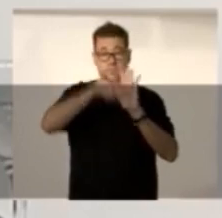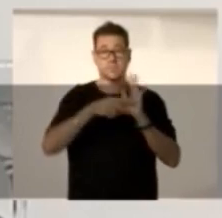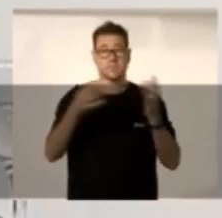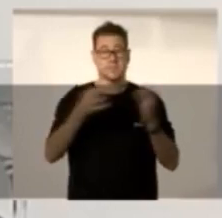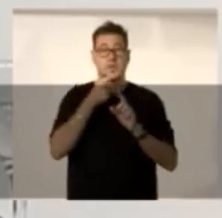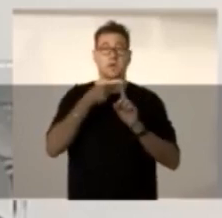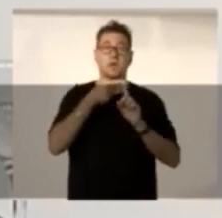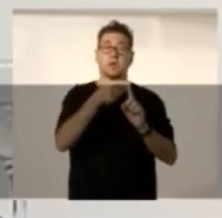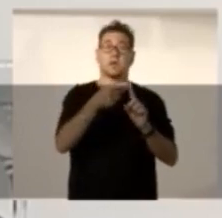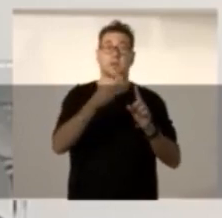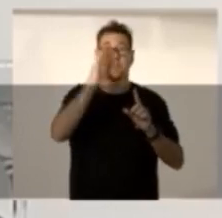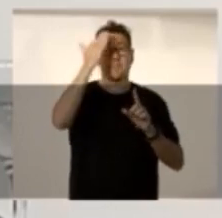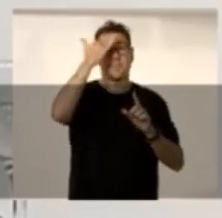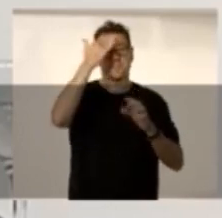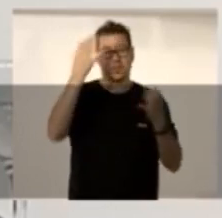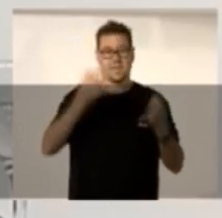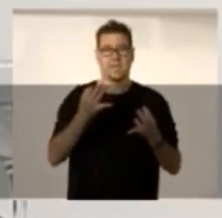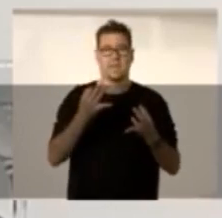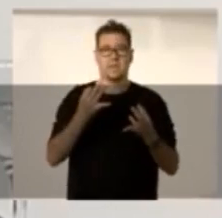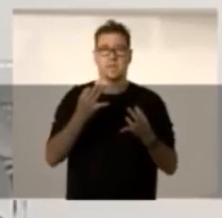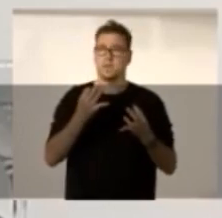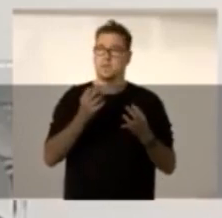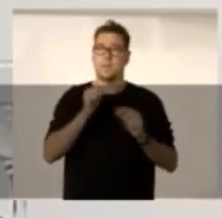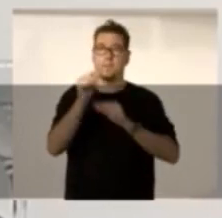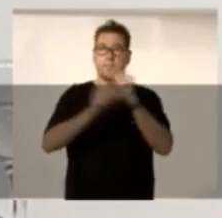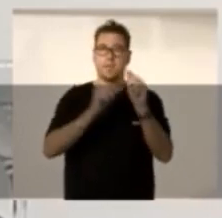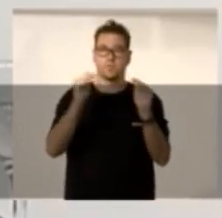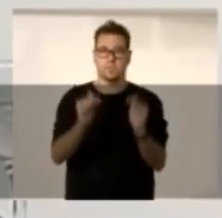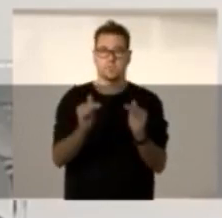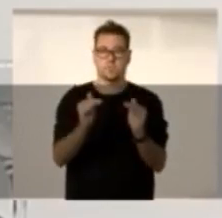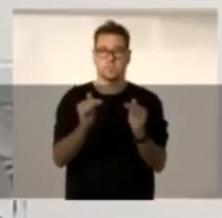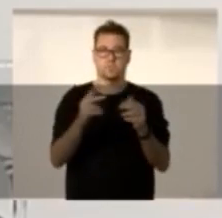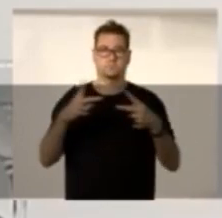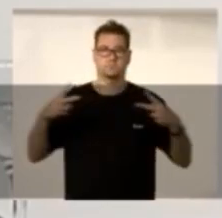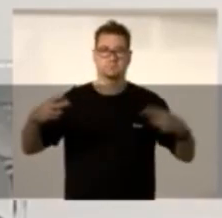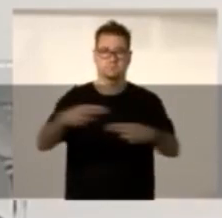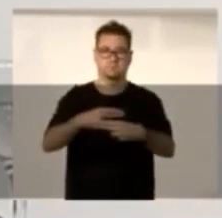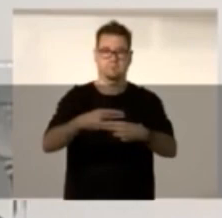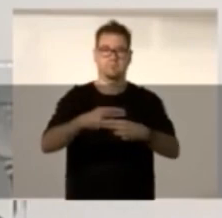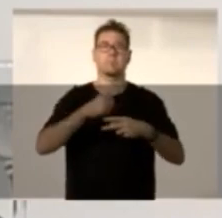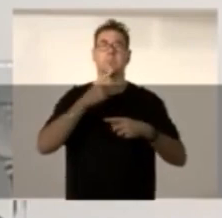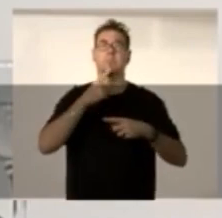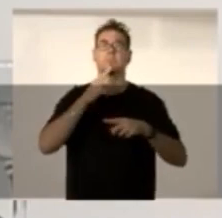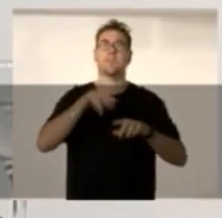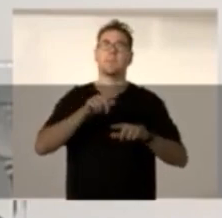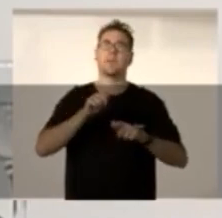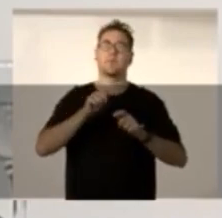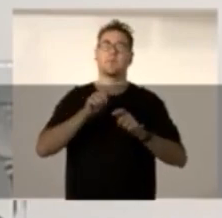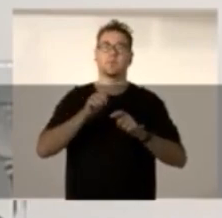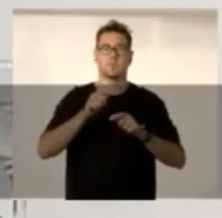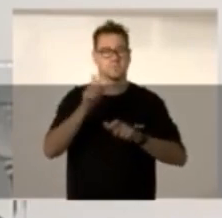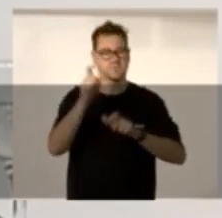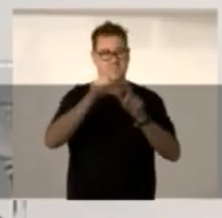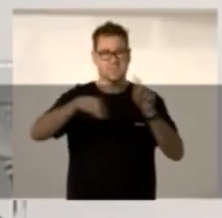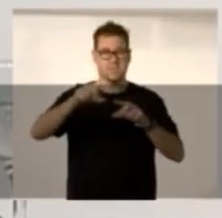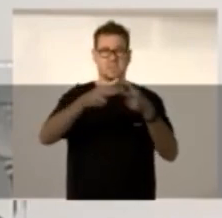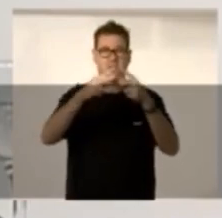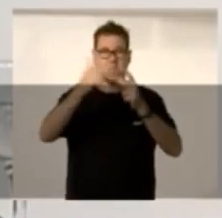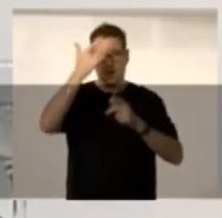que tenen com a objectiu primordial, òbviament, frenar l'expansió del virus, però també generar una consciència social